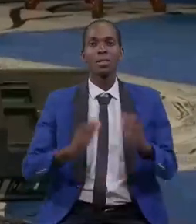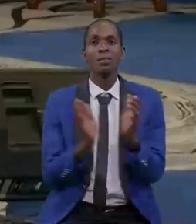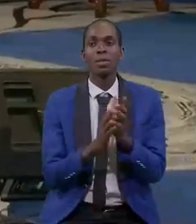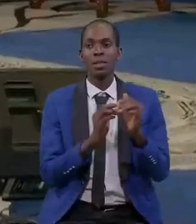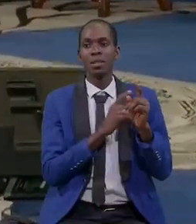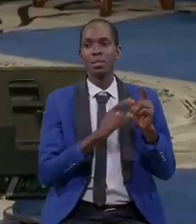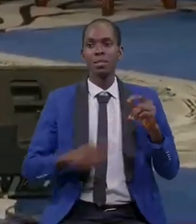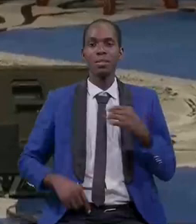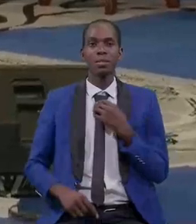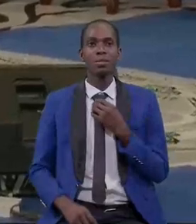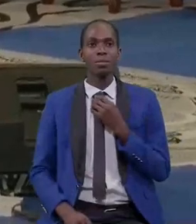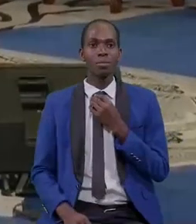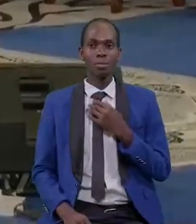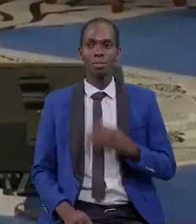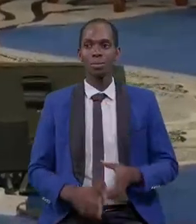gloire à Dieu.